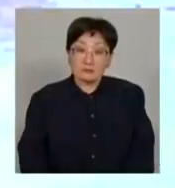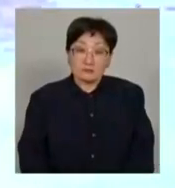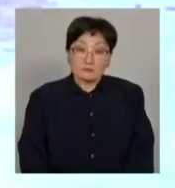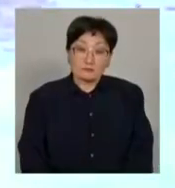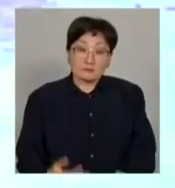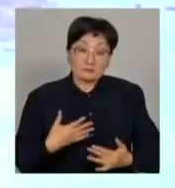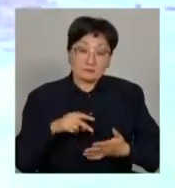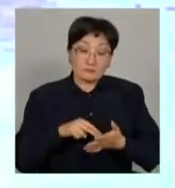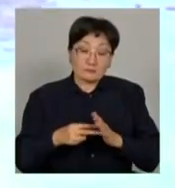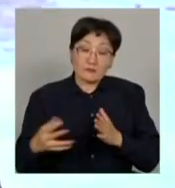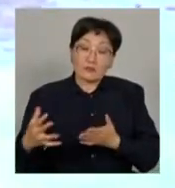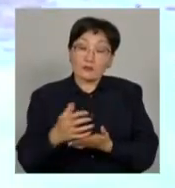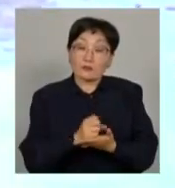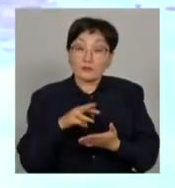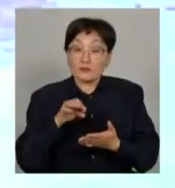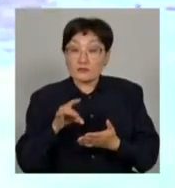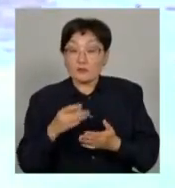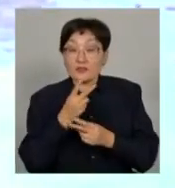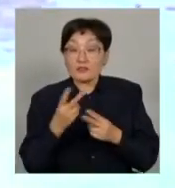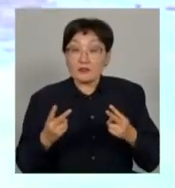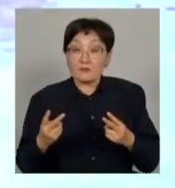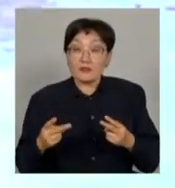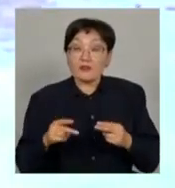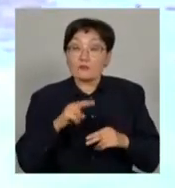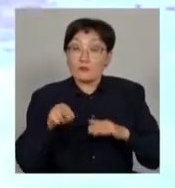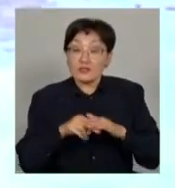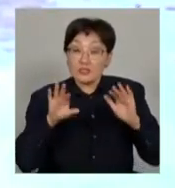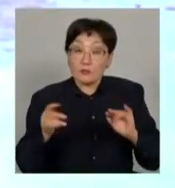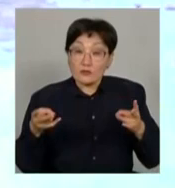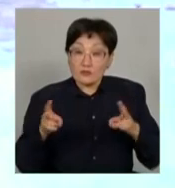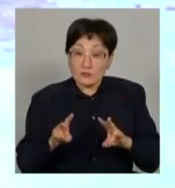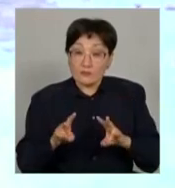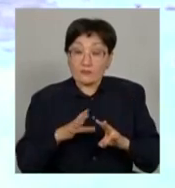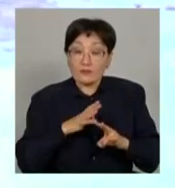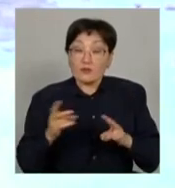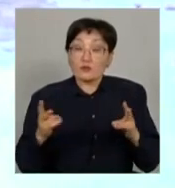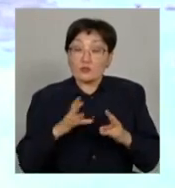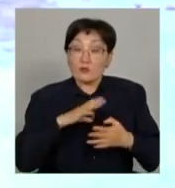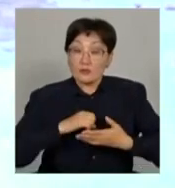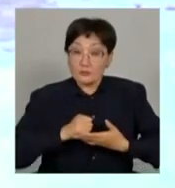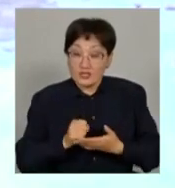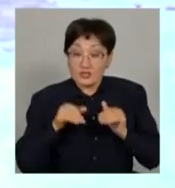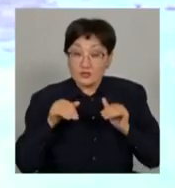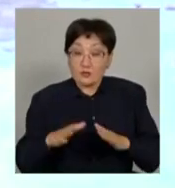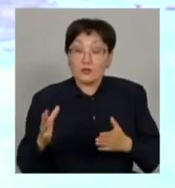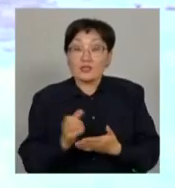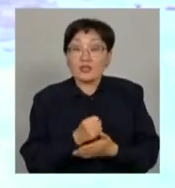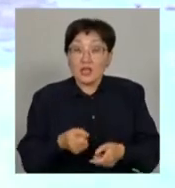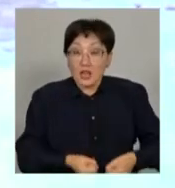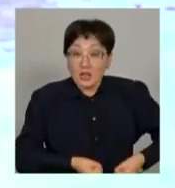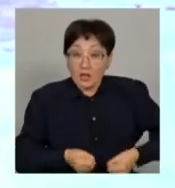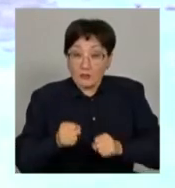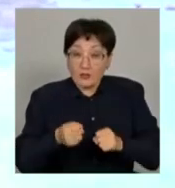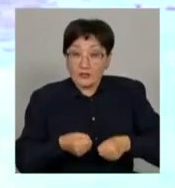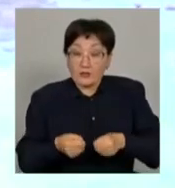Мы планировали собрать мусор, но, как мы видим, все под снегом. И было резко принято решение найти лопаты